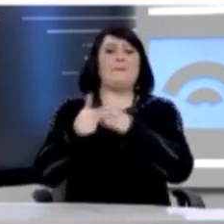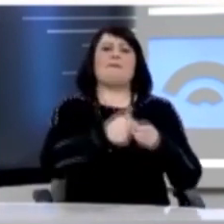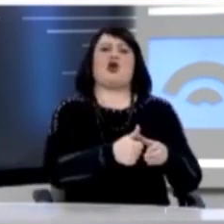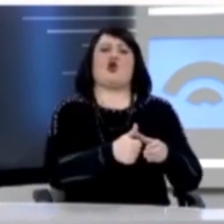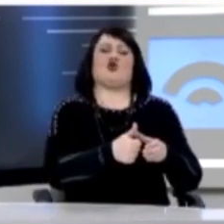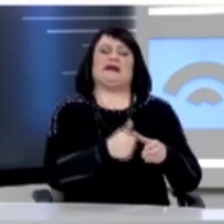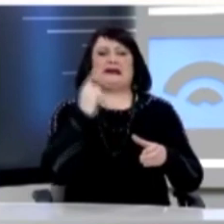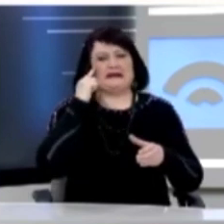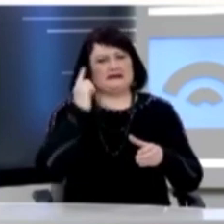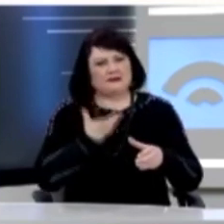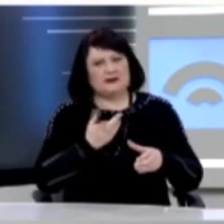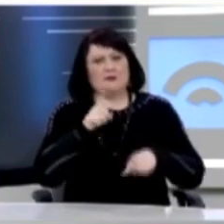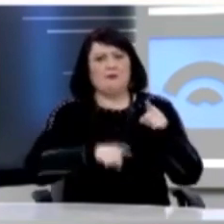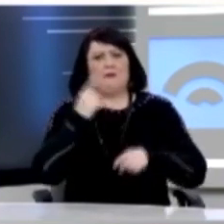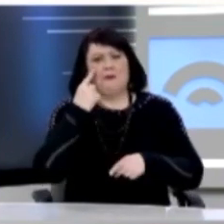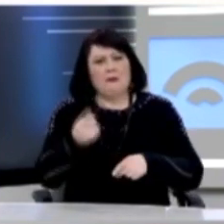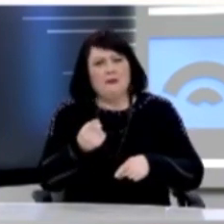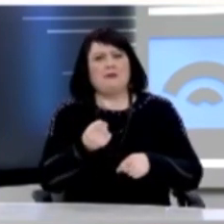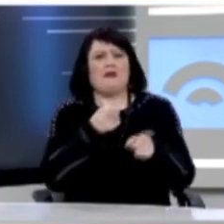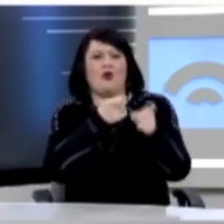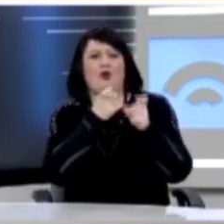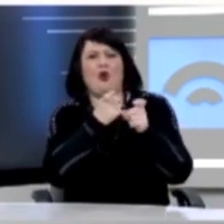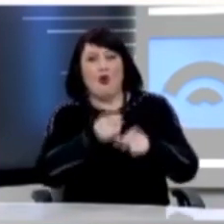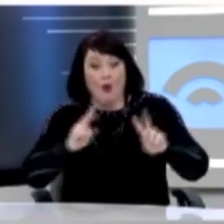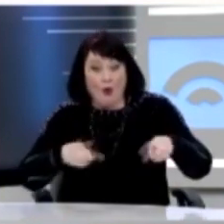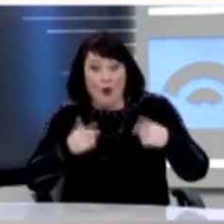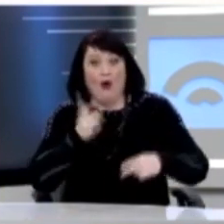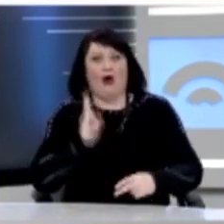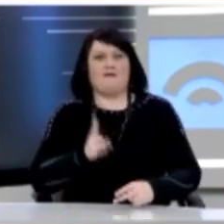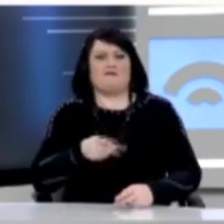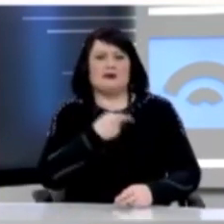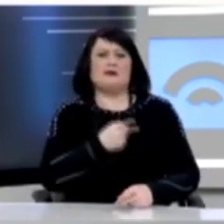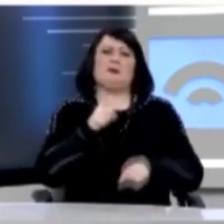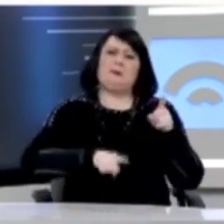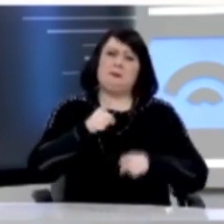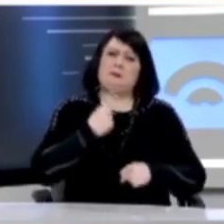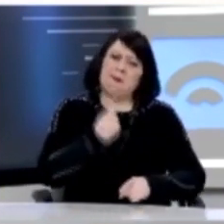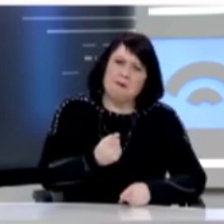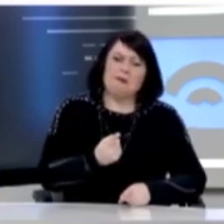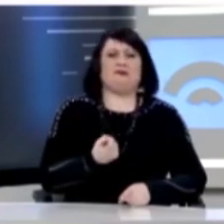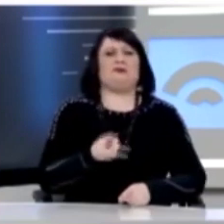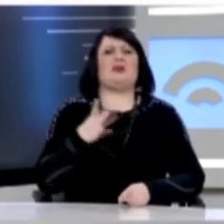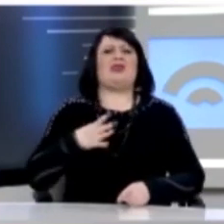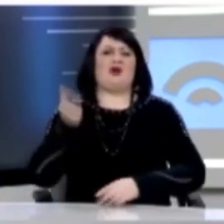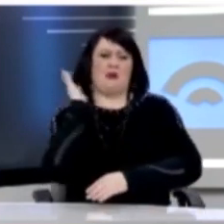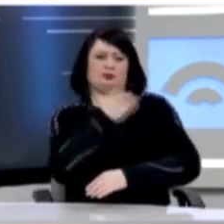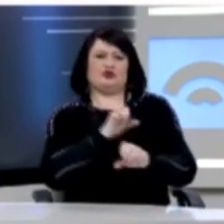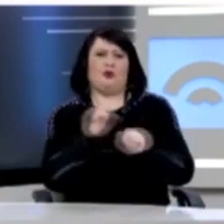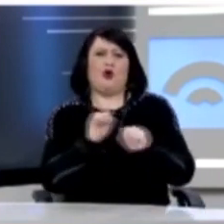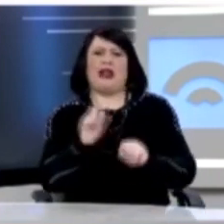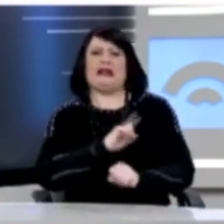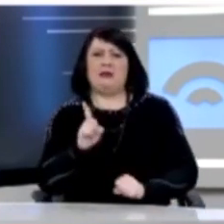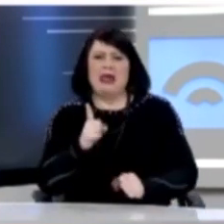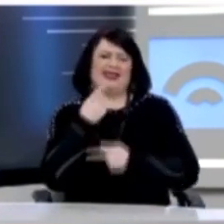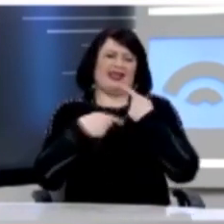Πότε ανακάλυπταν όπλα μαζικής καταστροφής. Πότε σήκωναν τη σημαία της δίθεν καταπολέμησης της τρομοκρατίας. Και